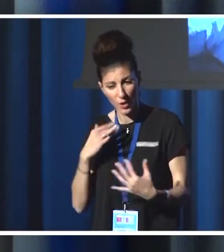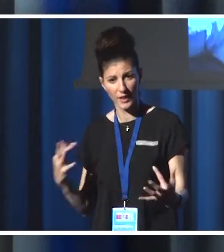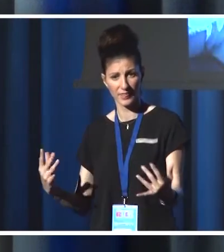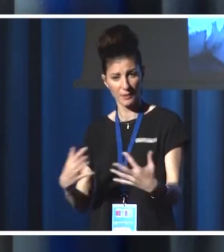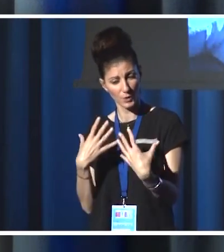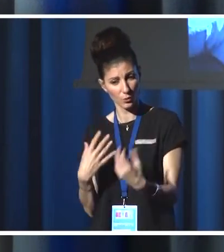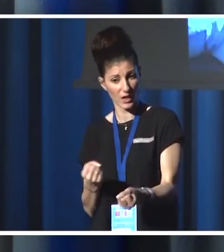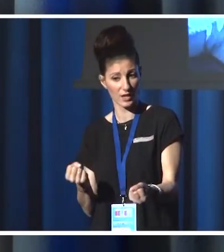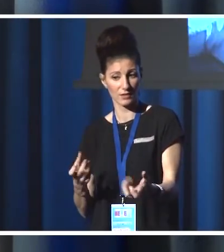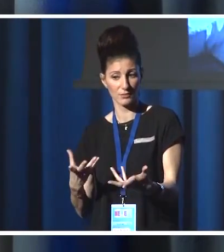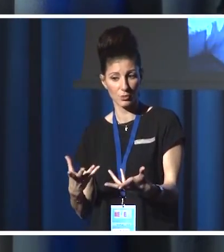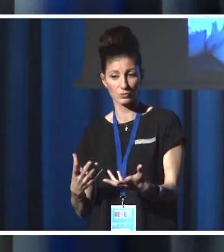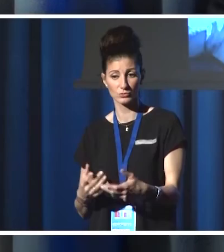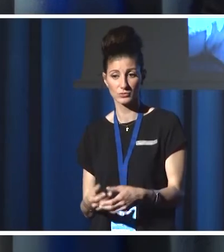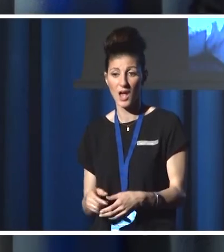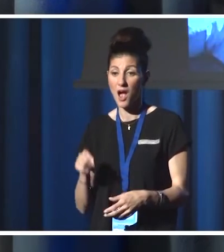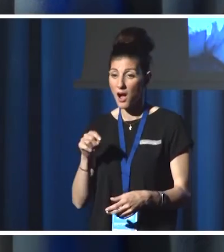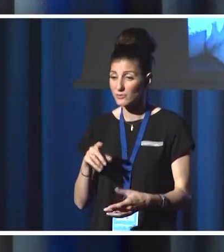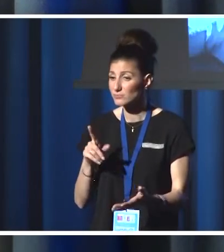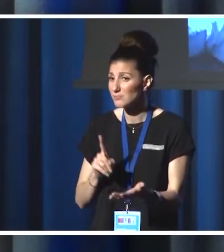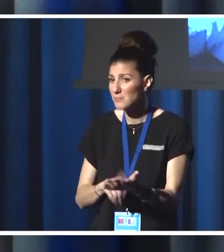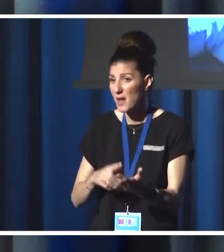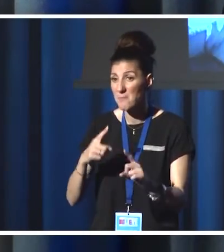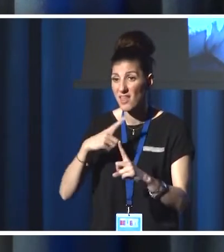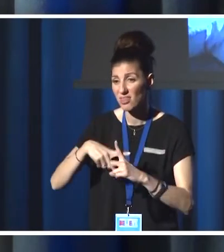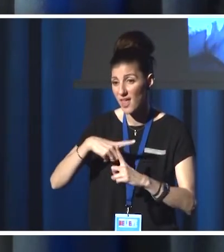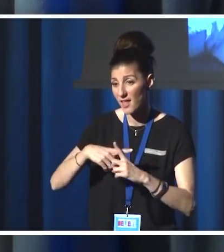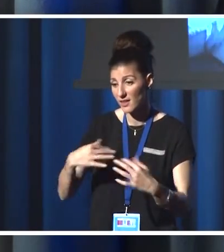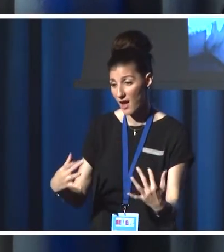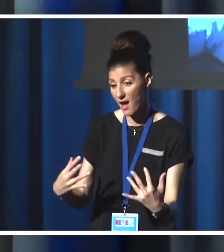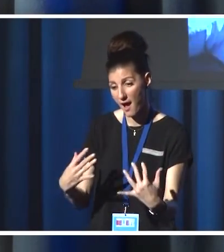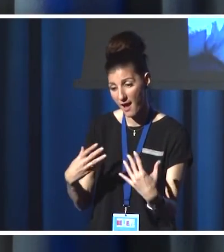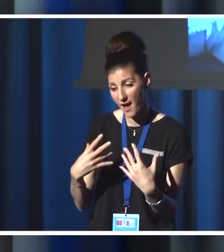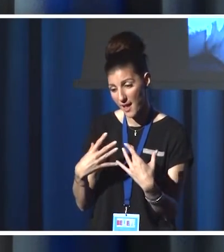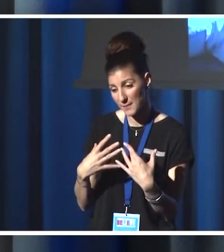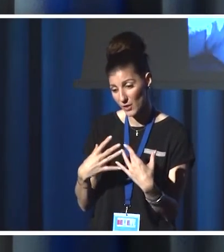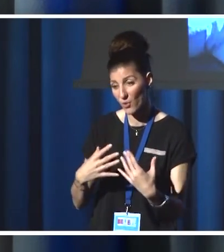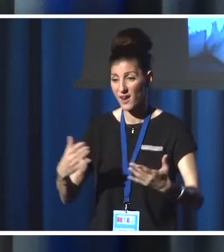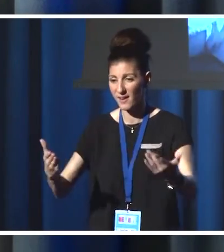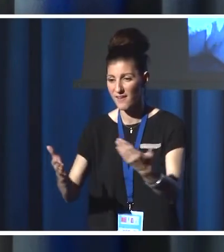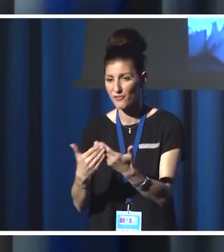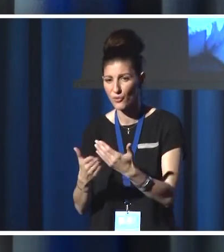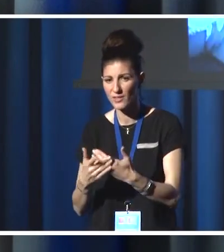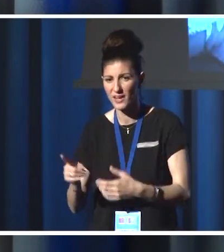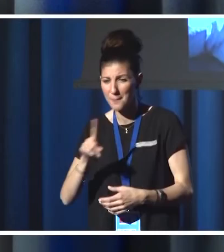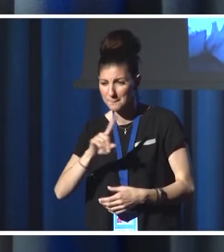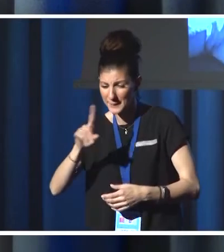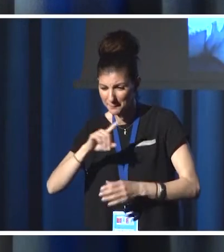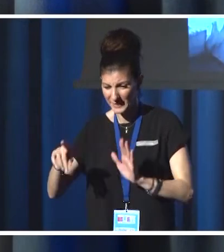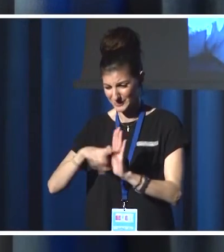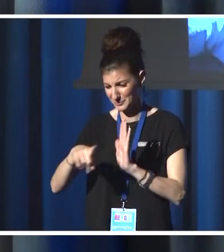να είναι θετικά προσκείμενο και να βοηθάει σε αυτή την περίπτωση ή τουλάχιστον να μην είναι